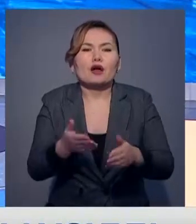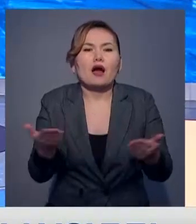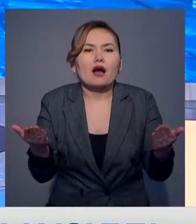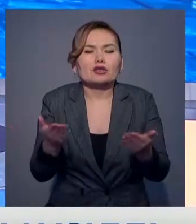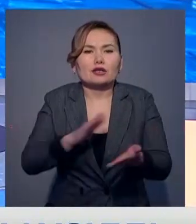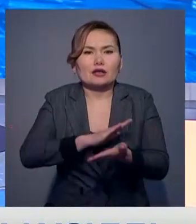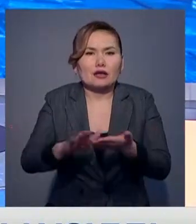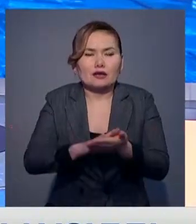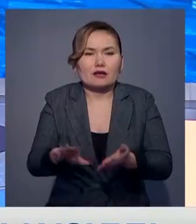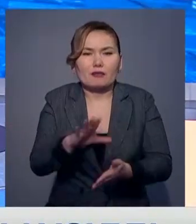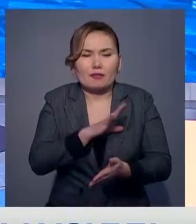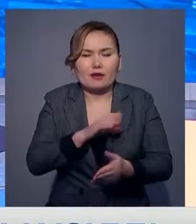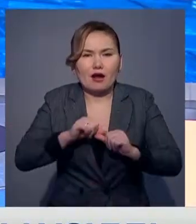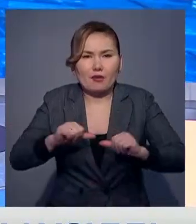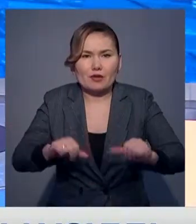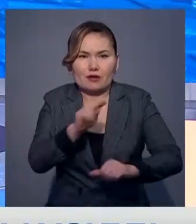тазартылды?